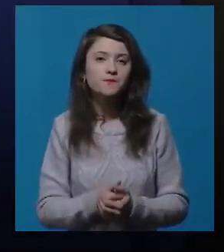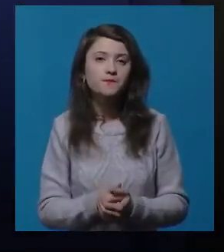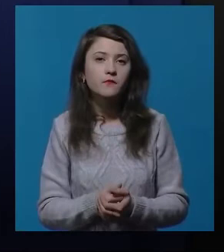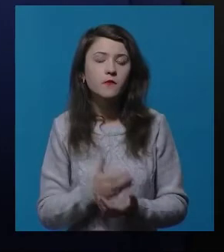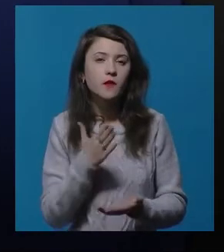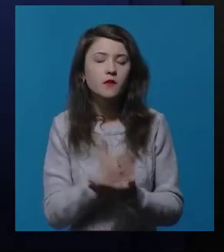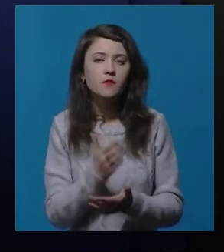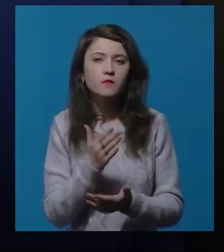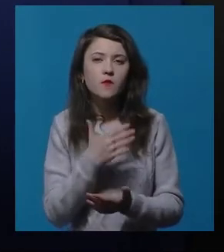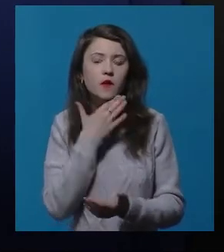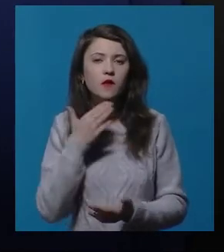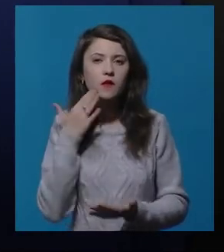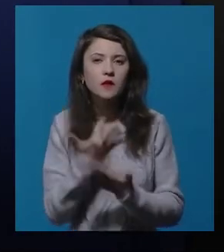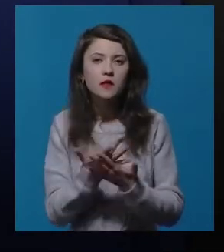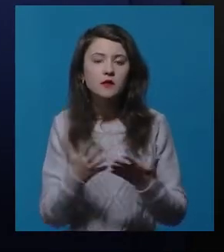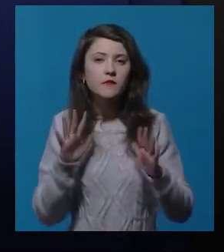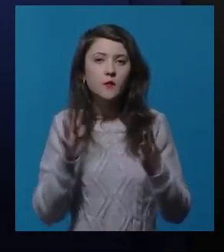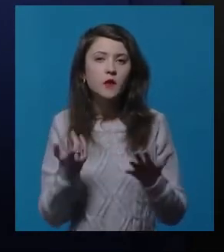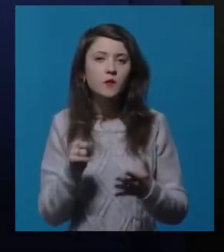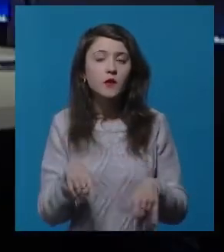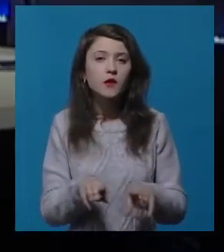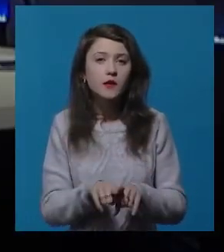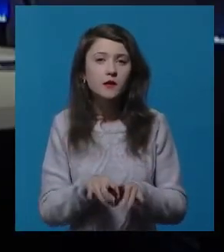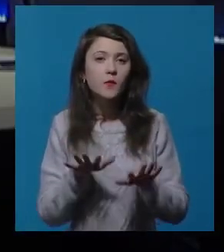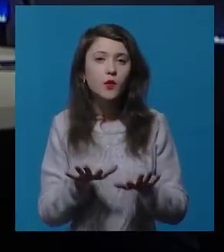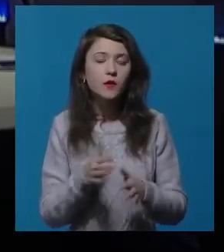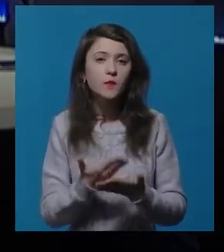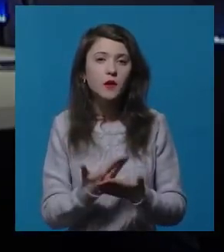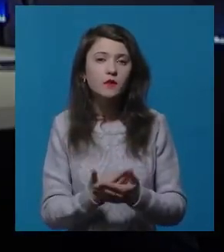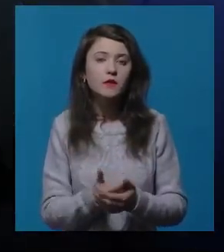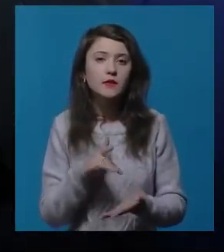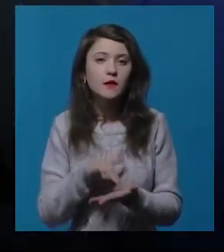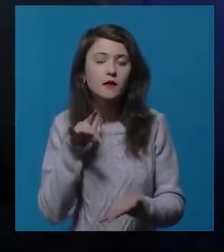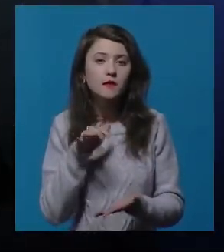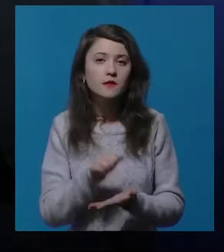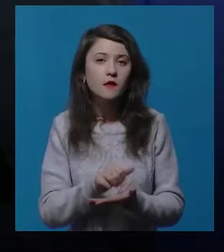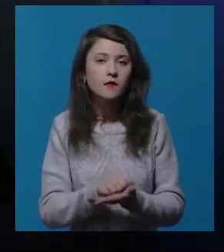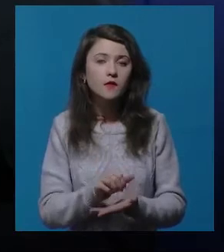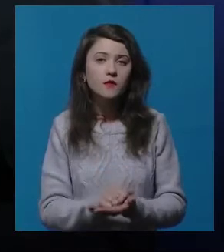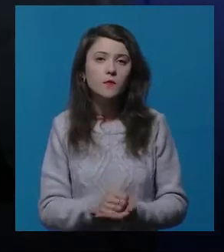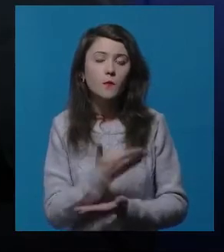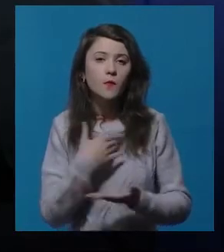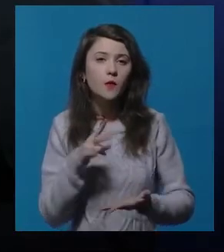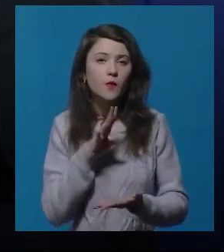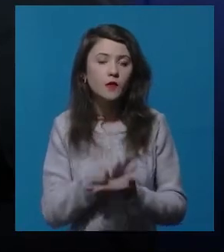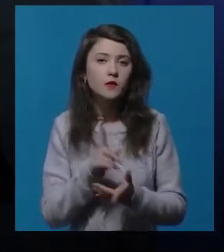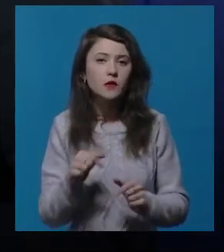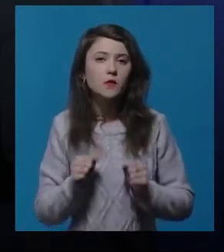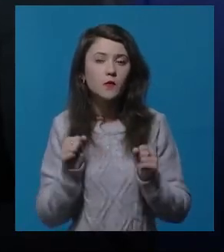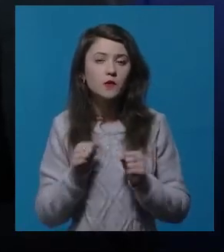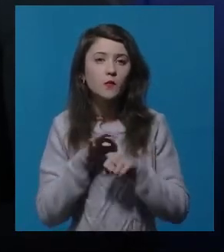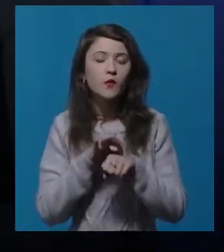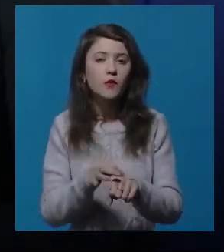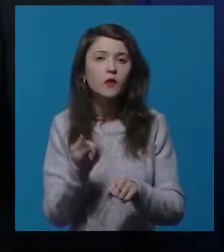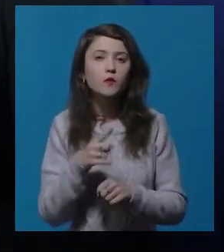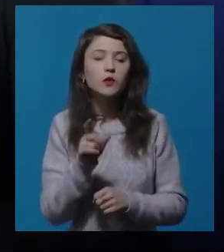маса прикладів і випадків. Тому такі пункти дистанційні, да, наприклад, центр зайнятості, ми постійно теж намагаємося проводити, тому що